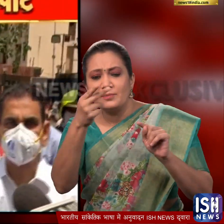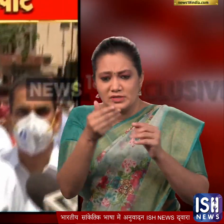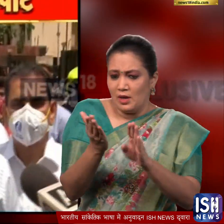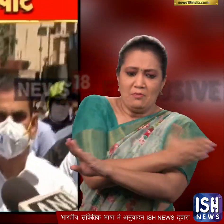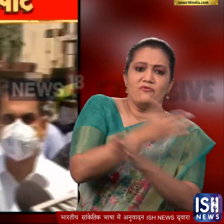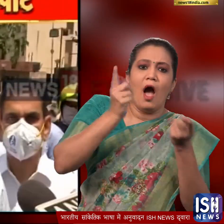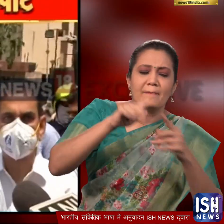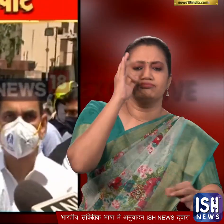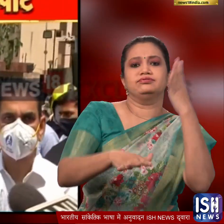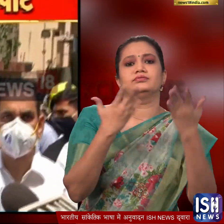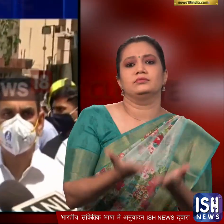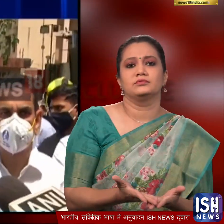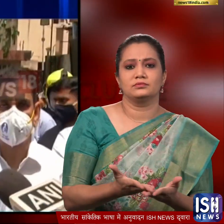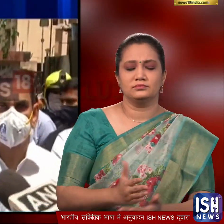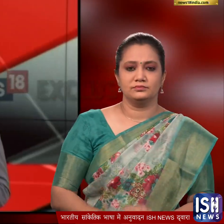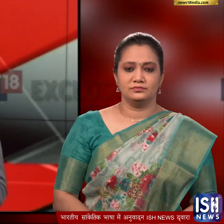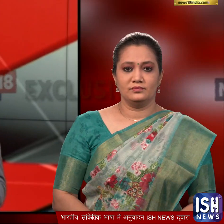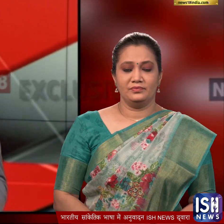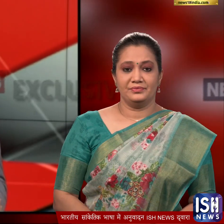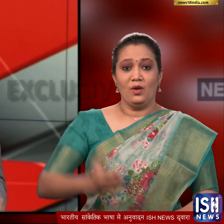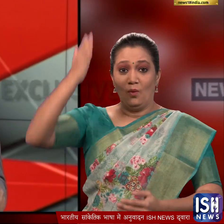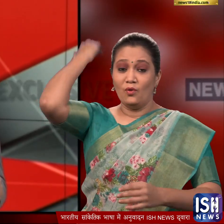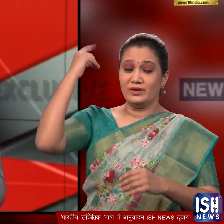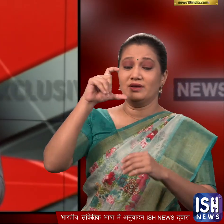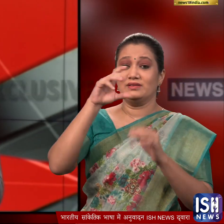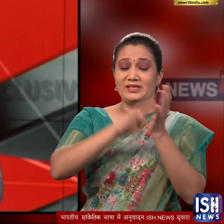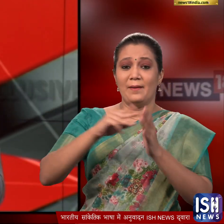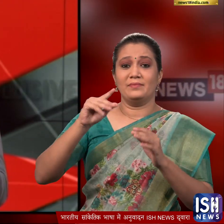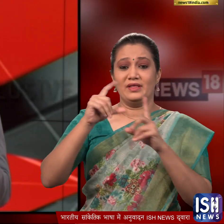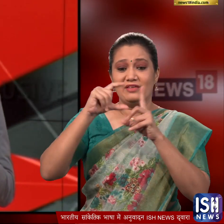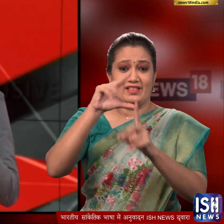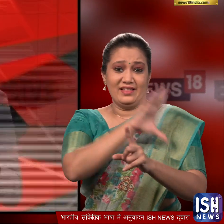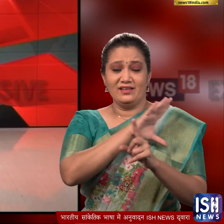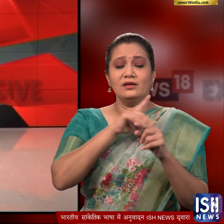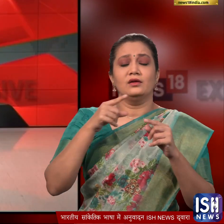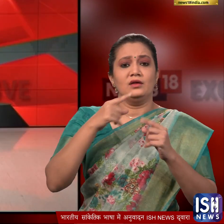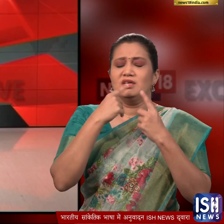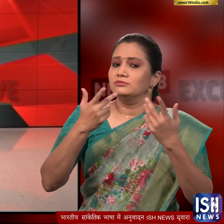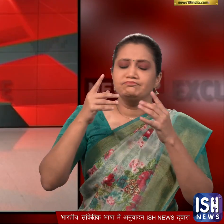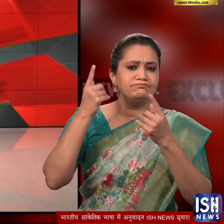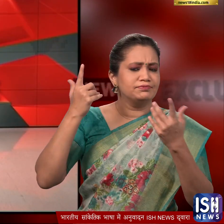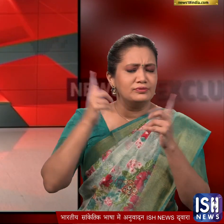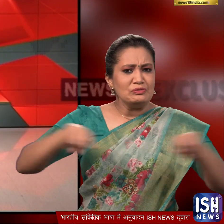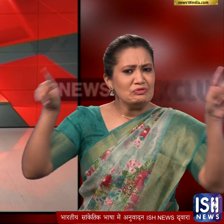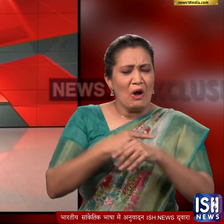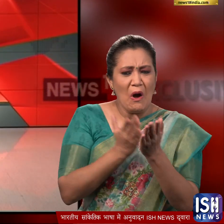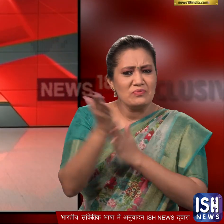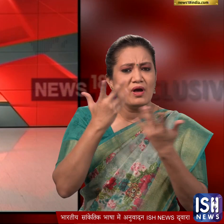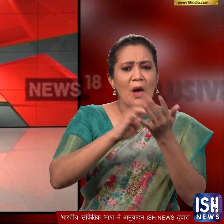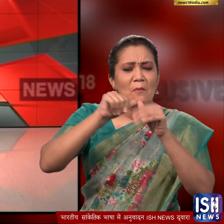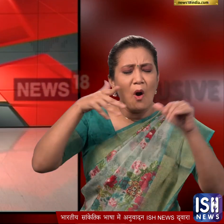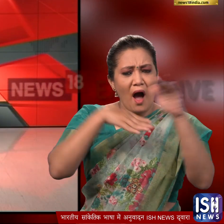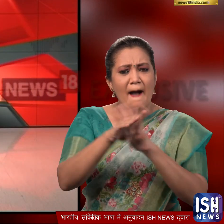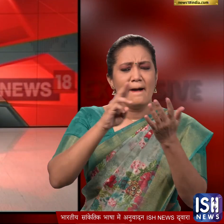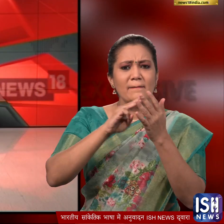है, 2-4 दिन पहले दुर्घटना हो गई। जबकि पूर्व सीएम देवेंद्र फडणवीस ने इसे बड़ी लापरवाही बता दिया और मॉल में अस्पताल चलाने